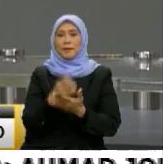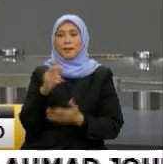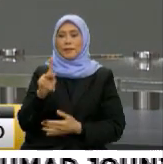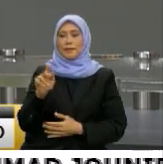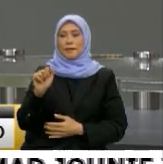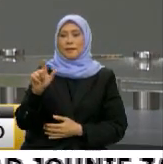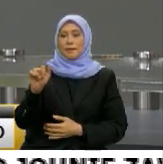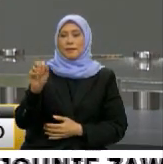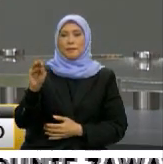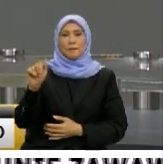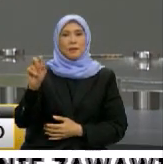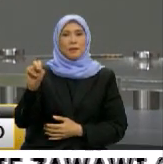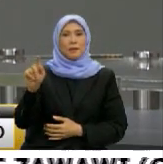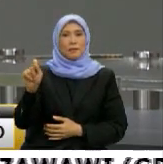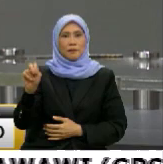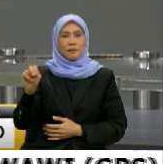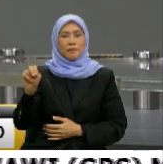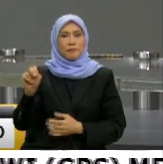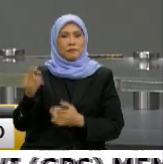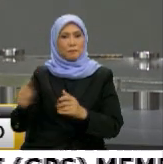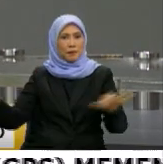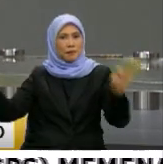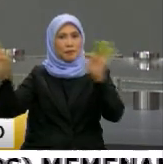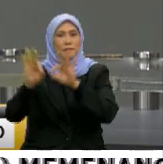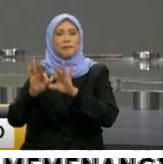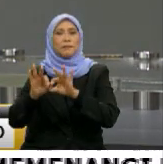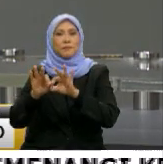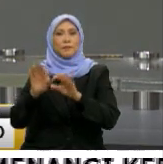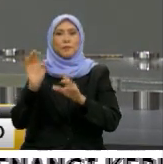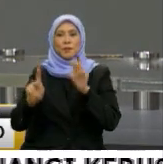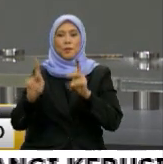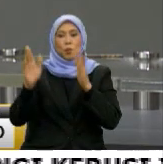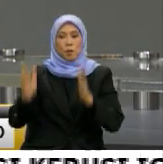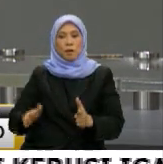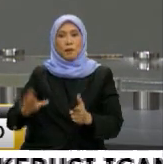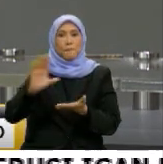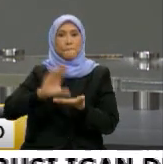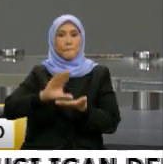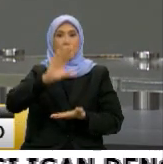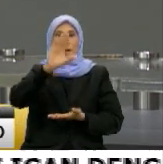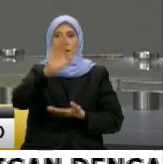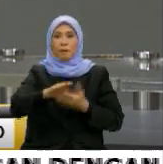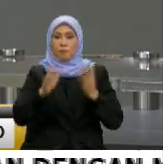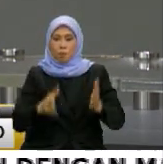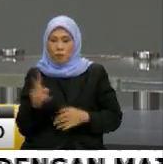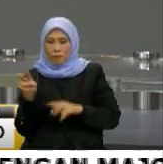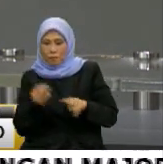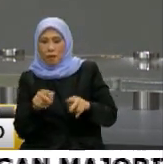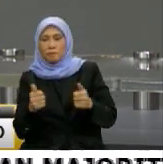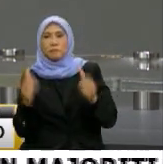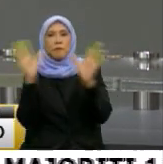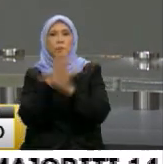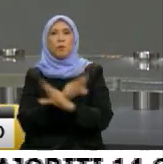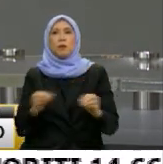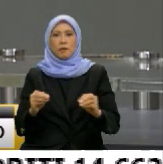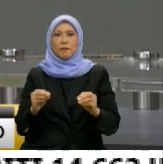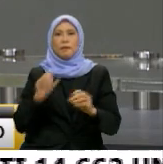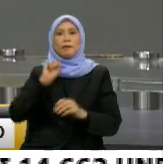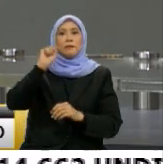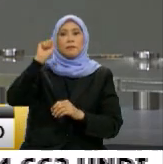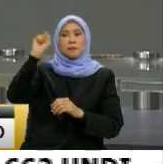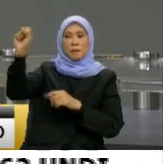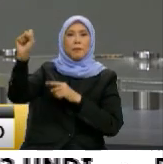Kalimantan. Jadi penting untuk kalau katakan pelabur-pelabur luar nampak Sarawak dan to an extent